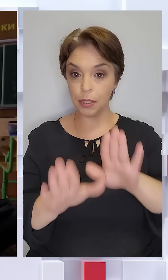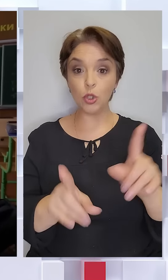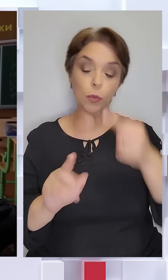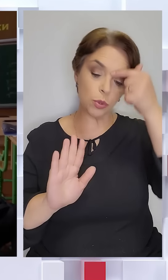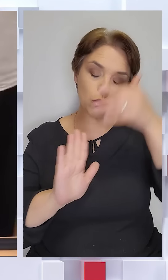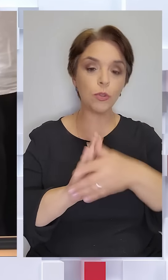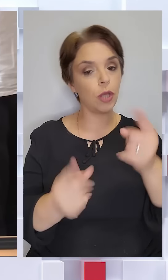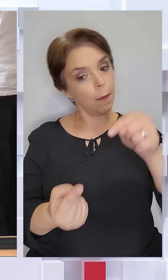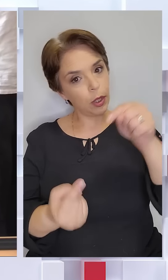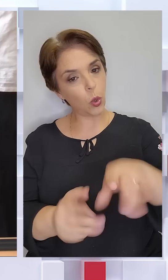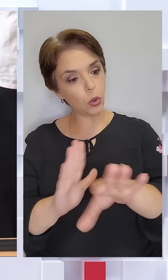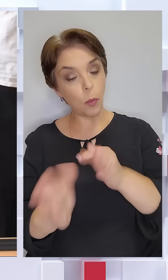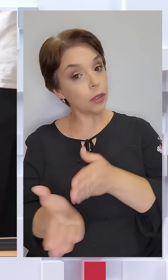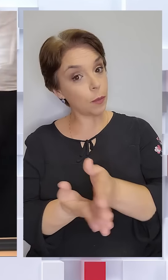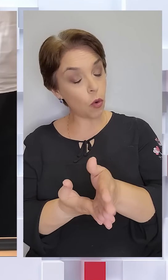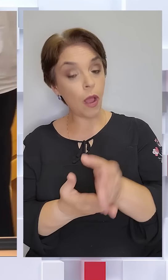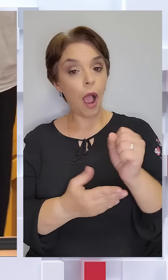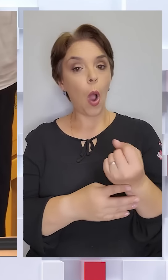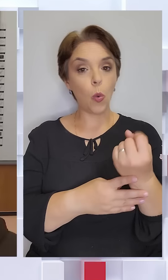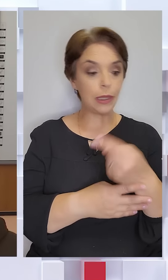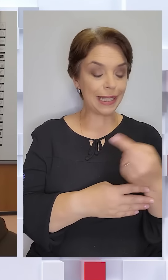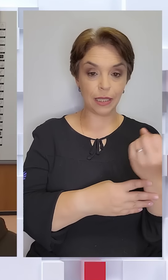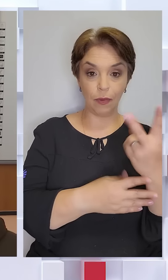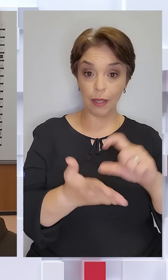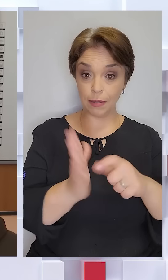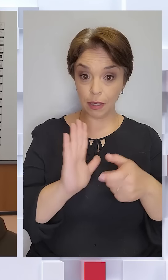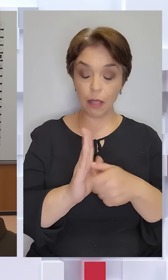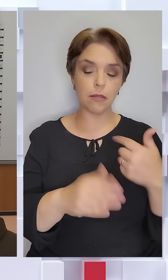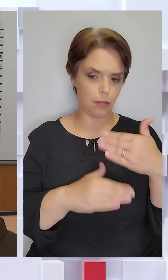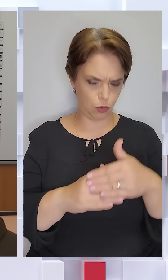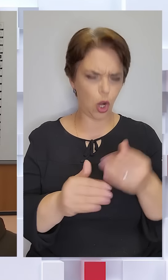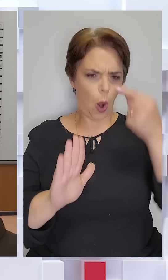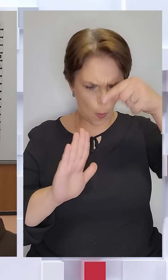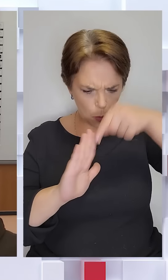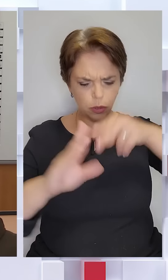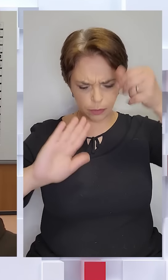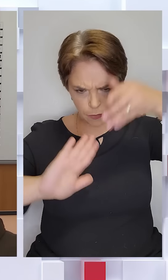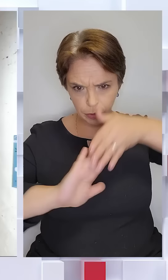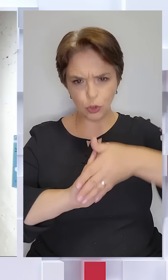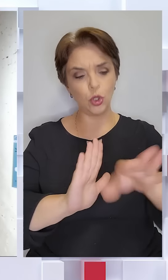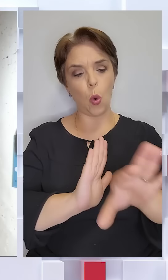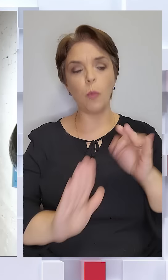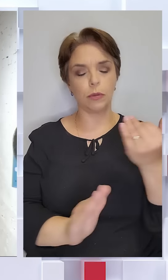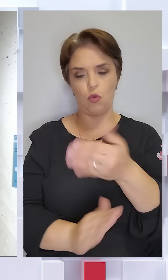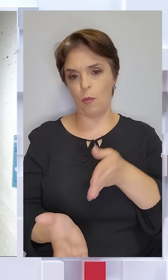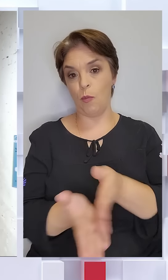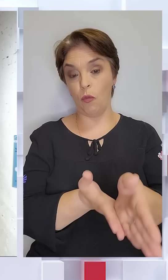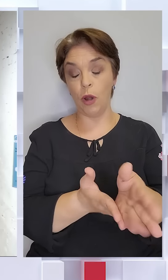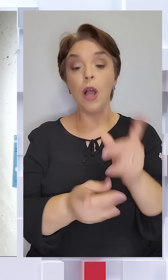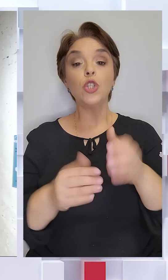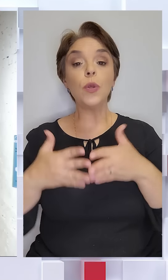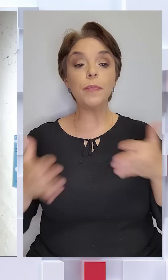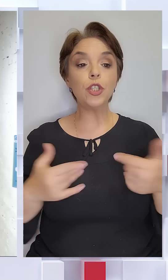аби зрозуміти, чи підходить обраний профіль. А 11 та 12 – це вже поглиблене вивчення обраного профілю. Що